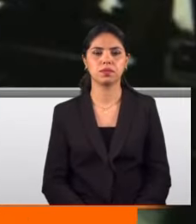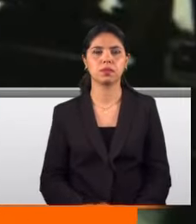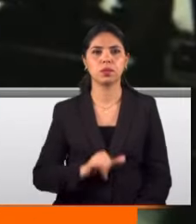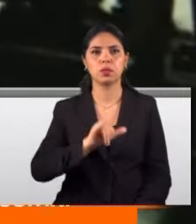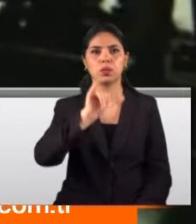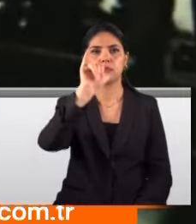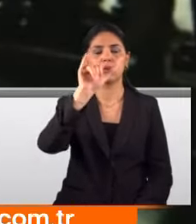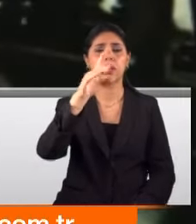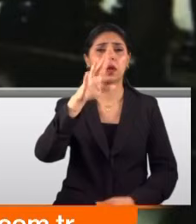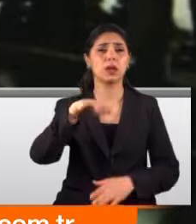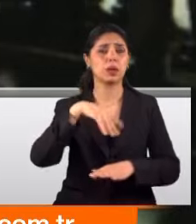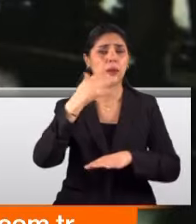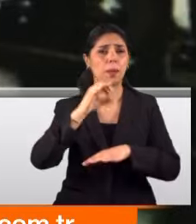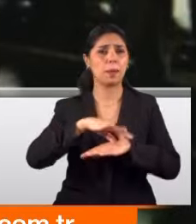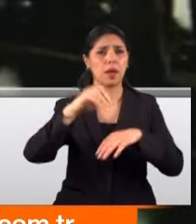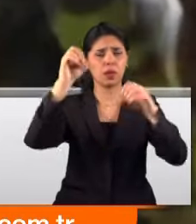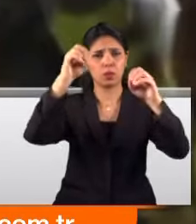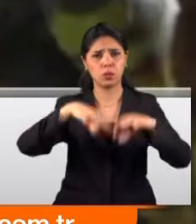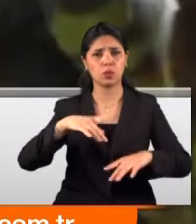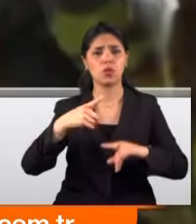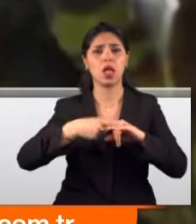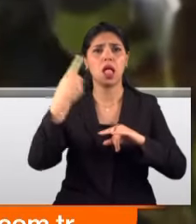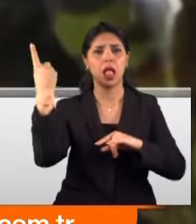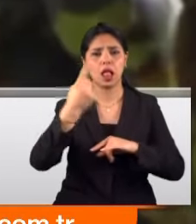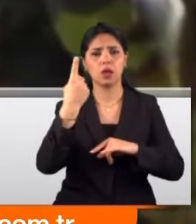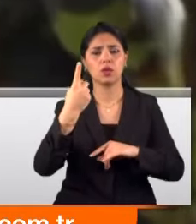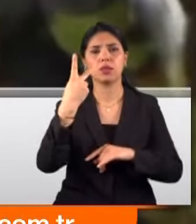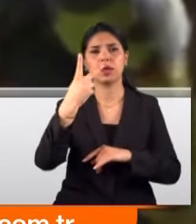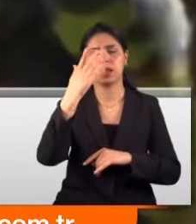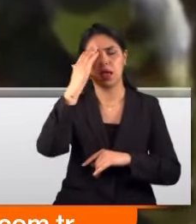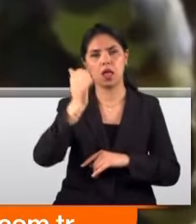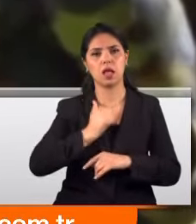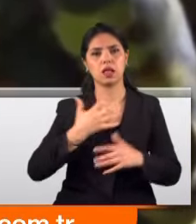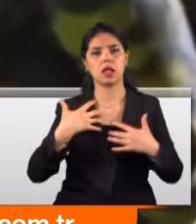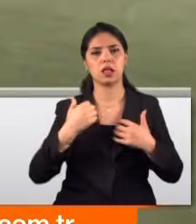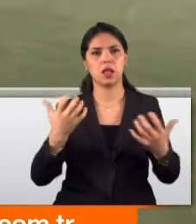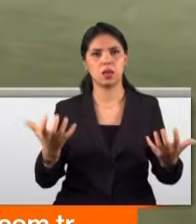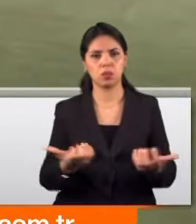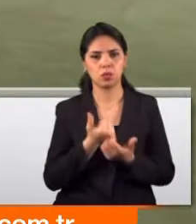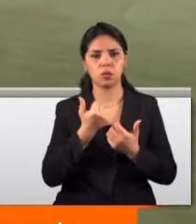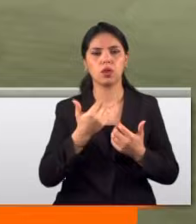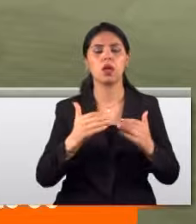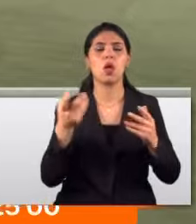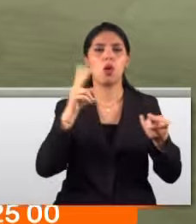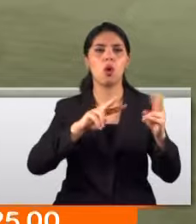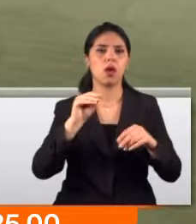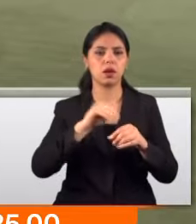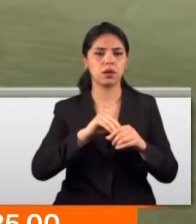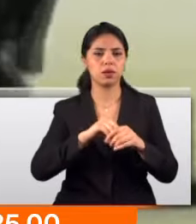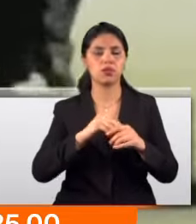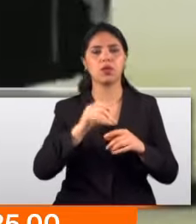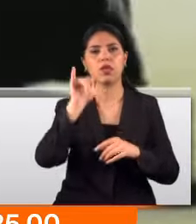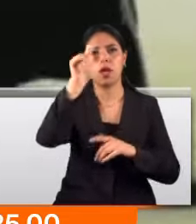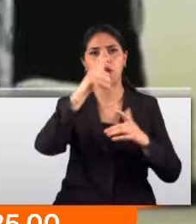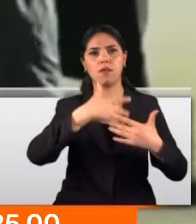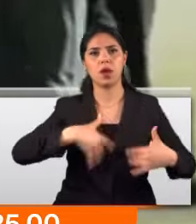Kalkıştan birkaç dakika sonra düşen helikopterden sadece 2 asker sağ çıktı. Hayatını kaybedenler için havalimanında resmi